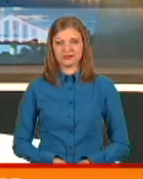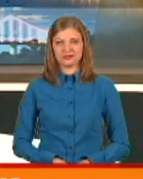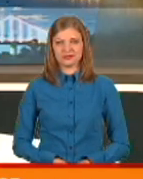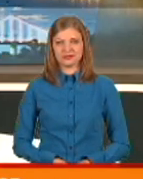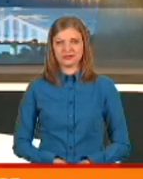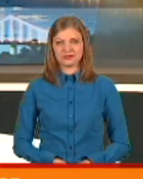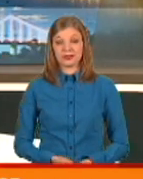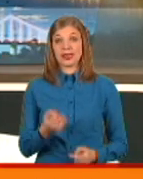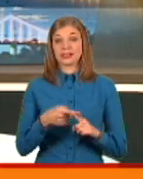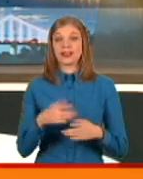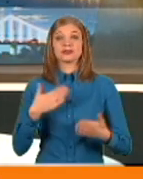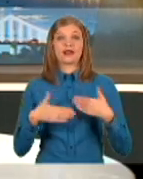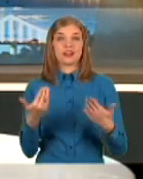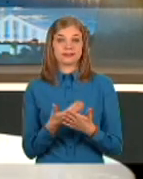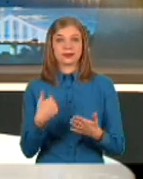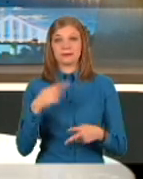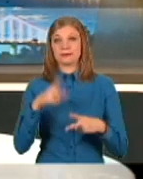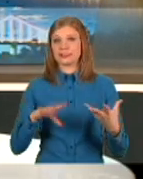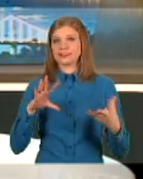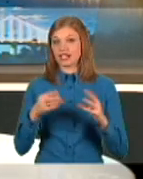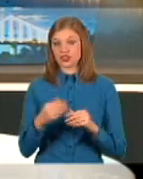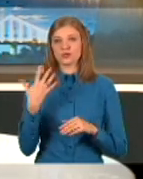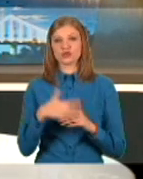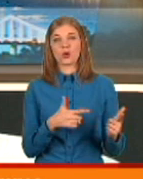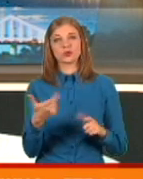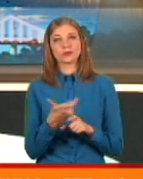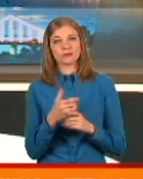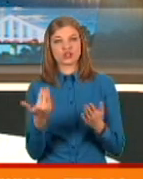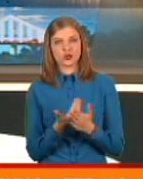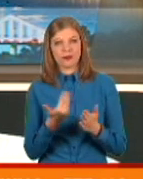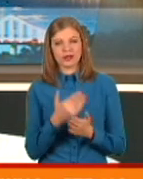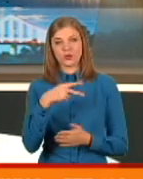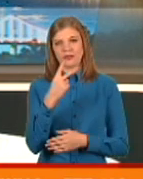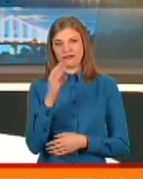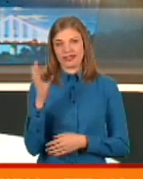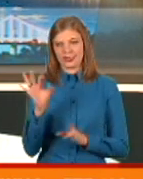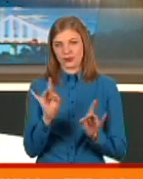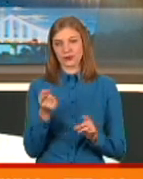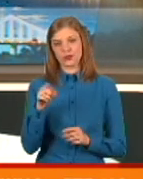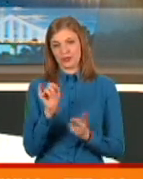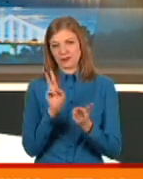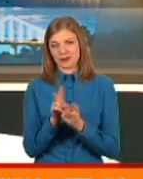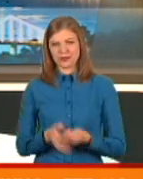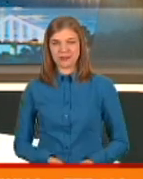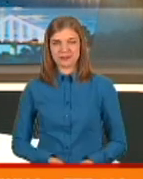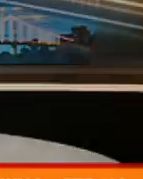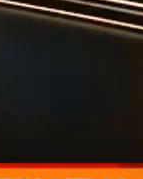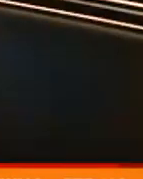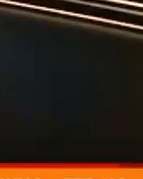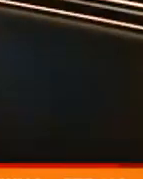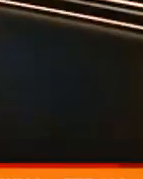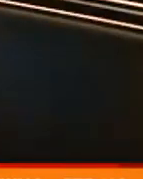СТБ. На цій радісній ноті ми закінчуємо і вже готуємо більше цікавих новин у випуску 22-й. Тоді побачимось.